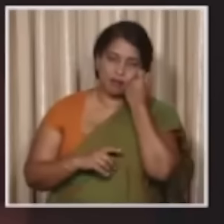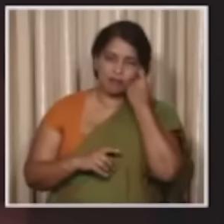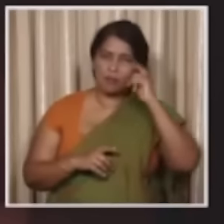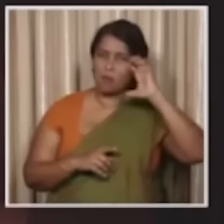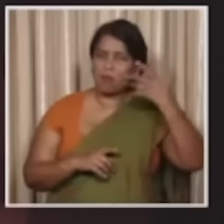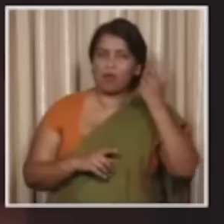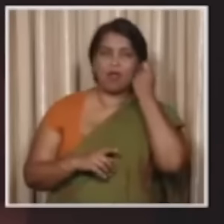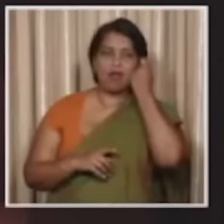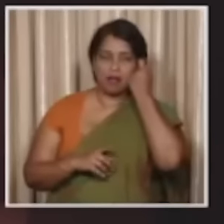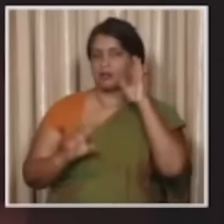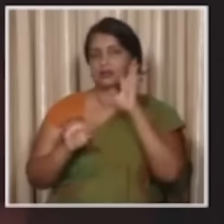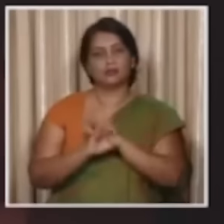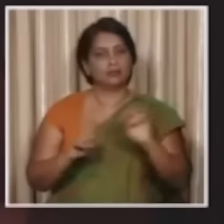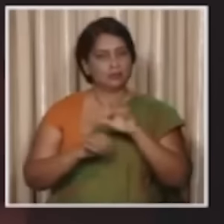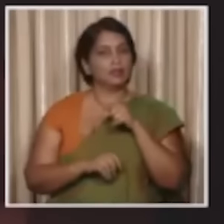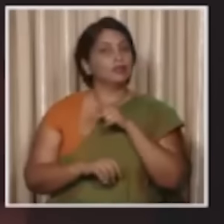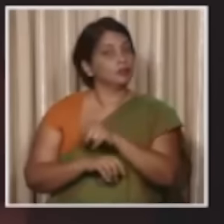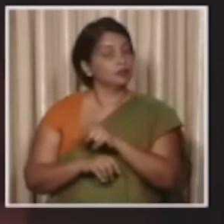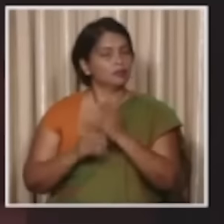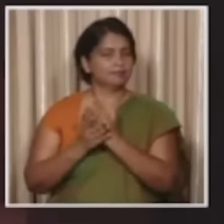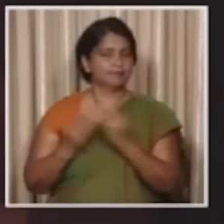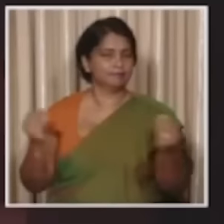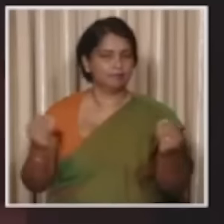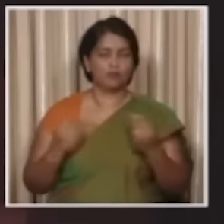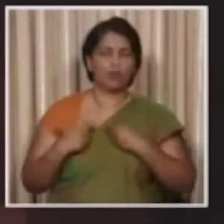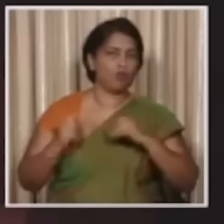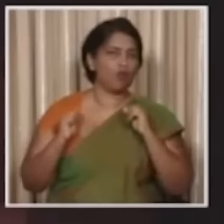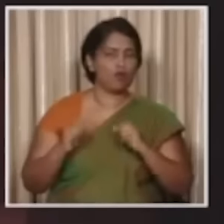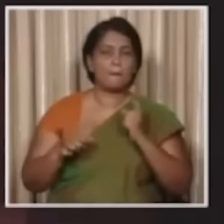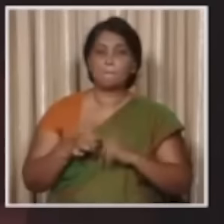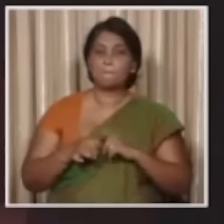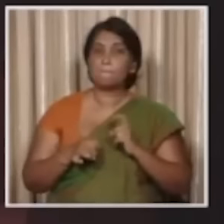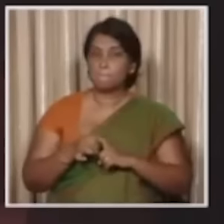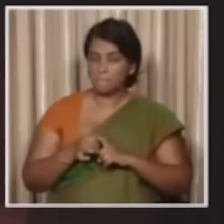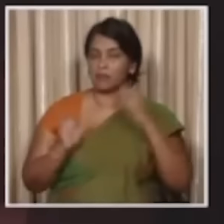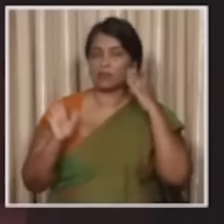මෝඩ මත පළ කරන්නේ. එතනින් මිදිලා අපි කොහොමද මේ ප්‍රශ්නය